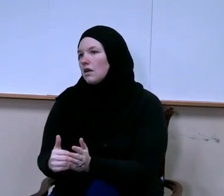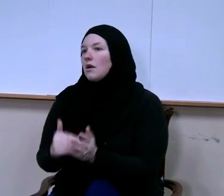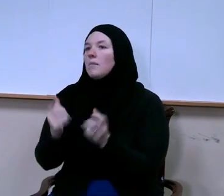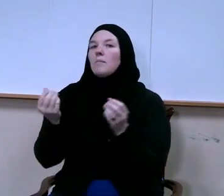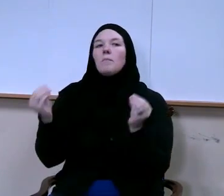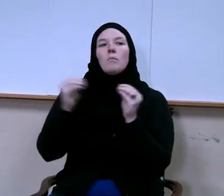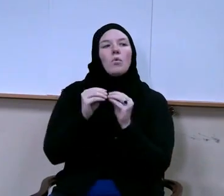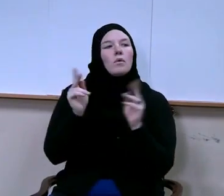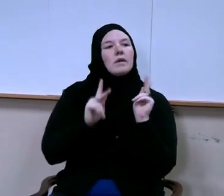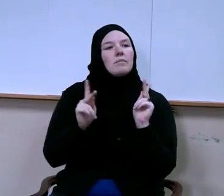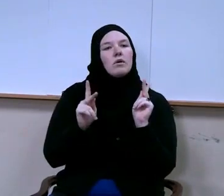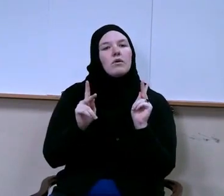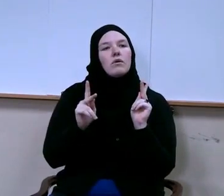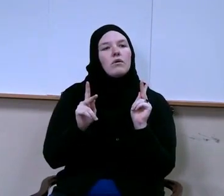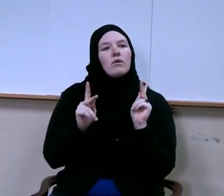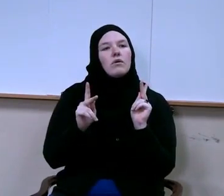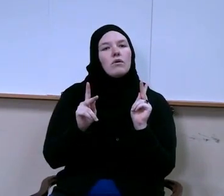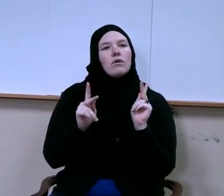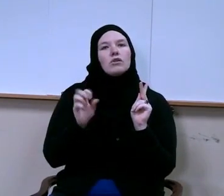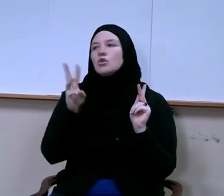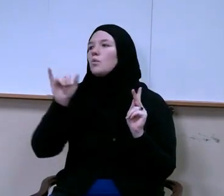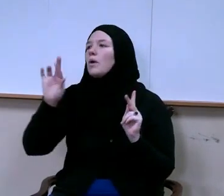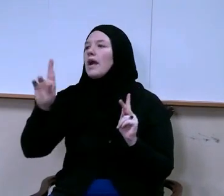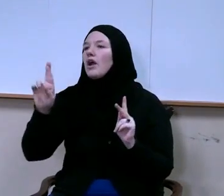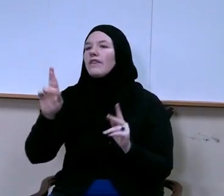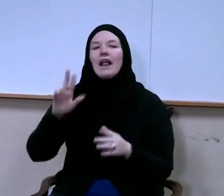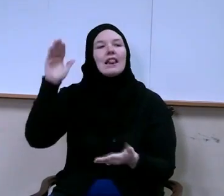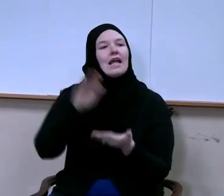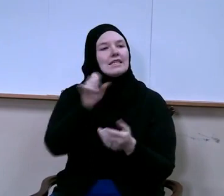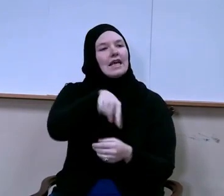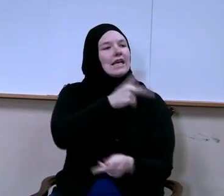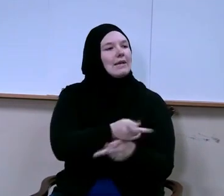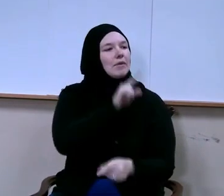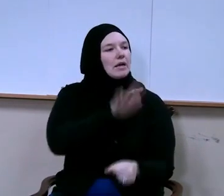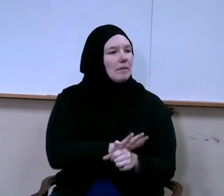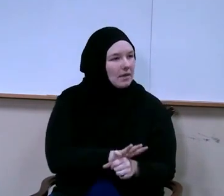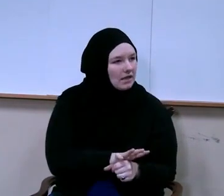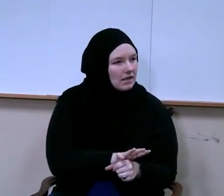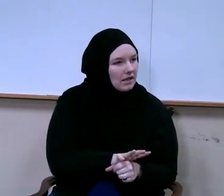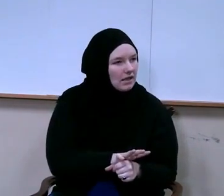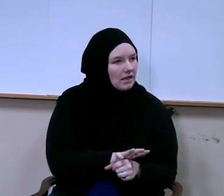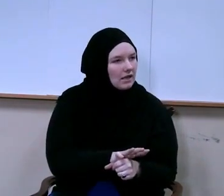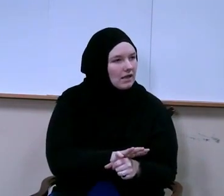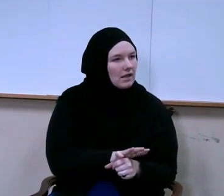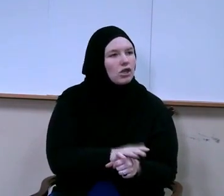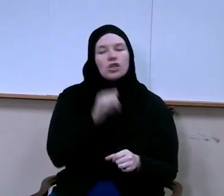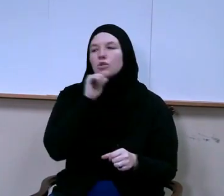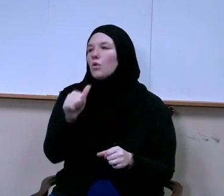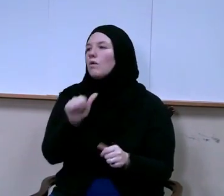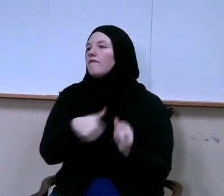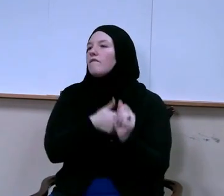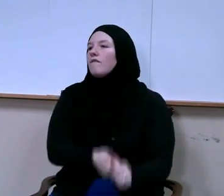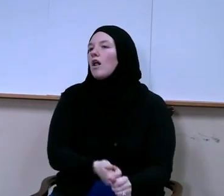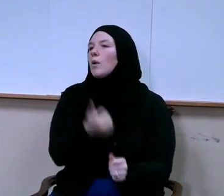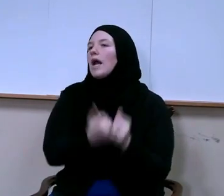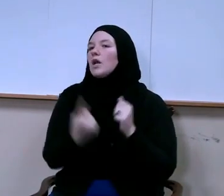swear, the less they keep their commitment. وَلَا تُطِعْ كُلَّ حَلَّافٍ مَهِينٍ. Don't